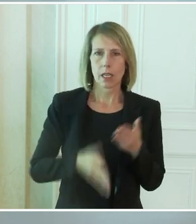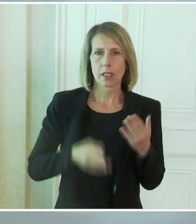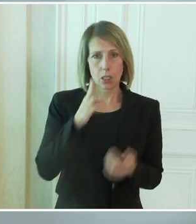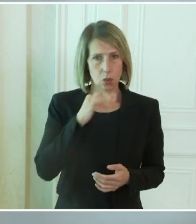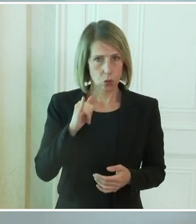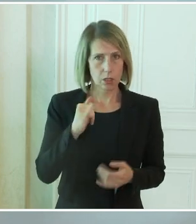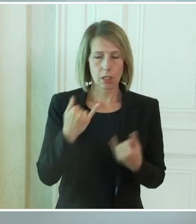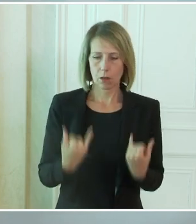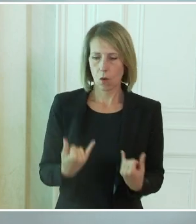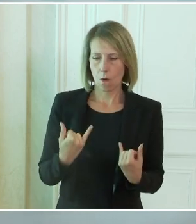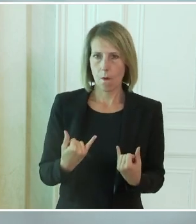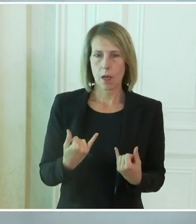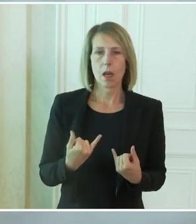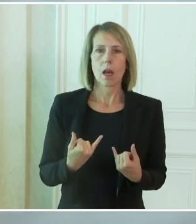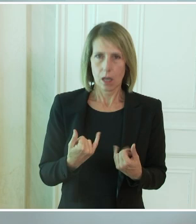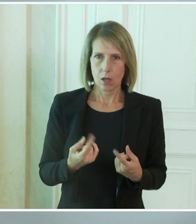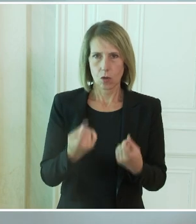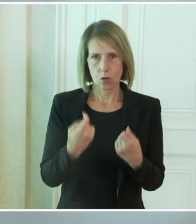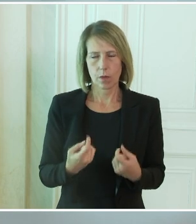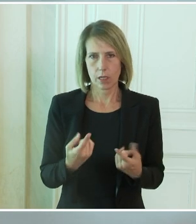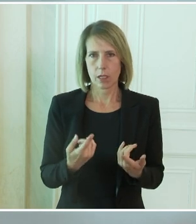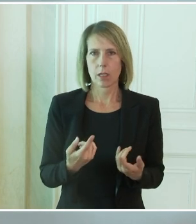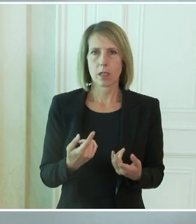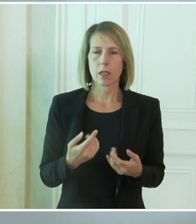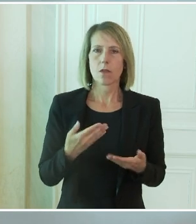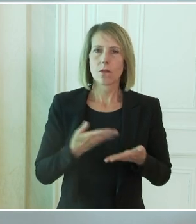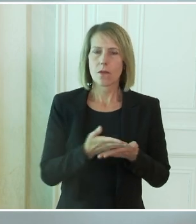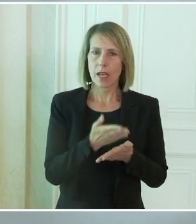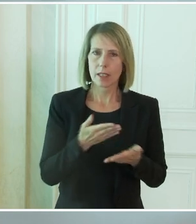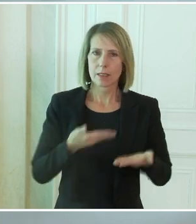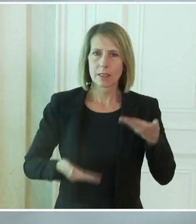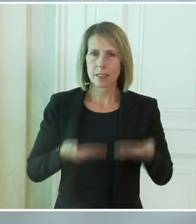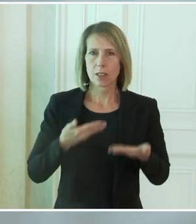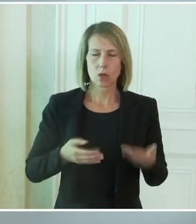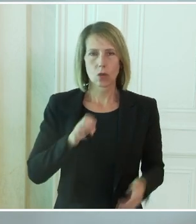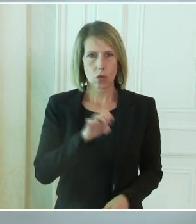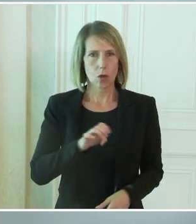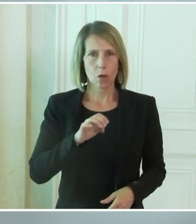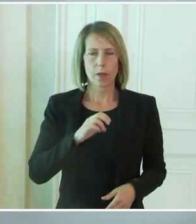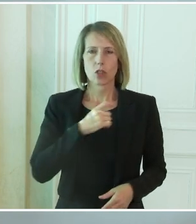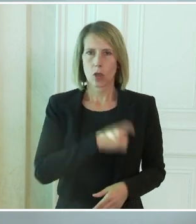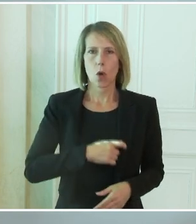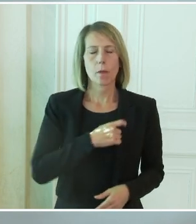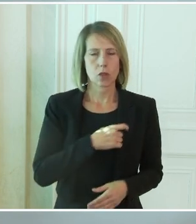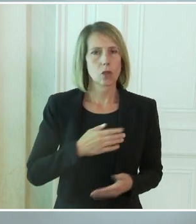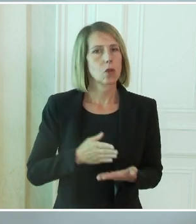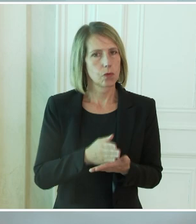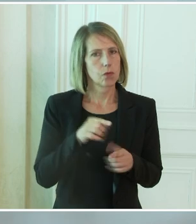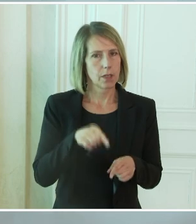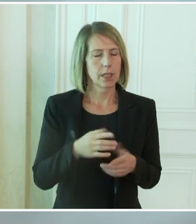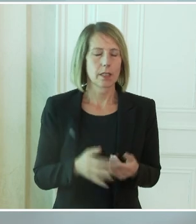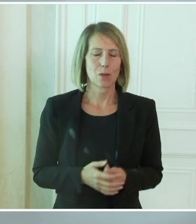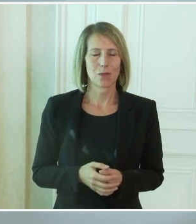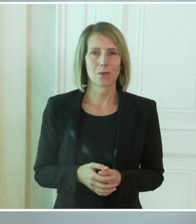Jahres getroffen wird im Rahmen der Sitzung der Europäischen Kommission. Wir